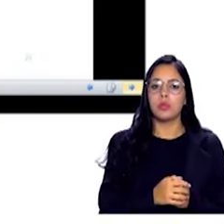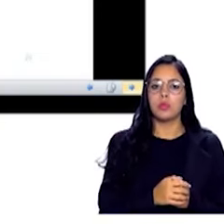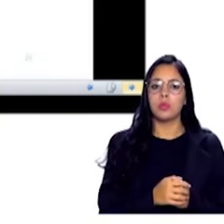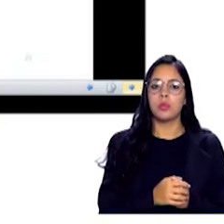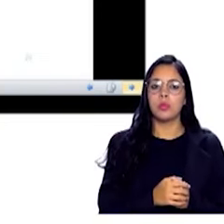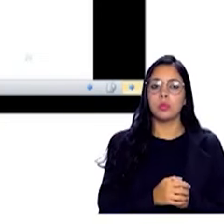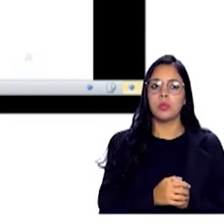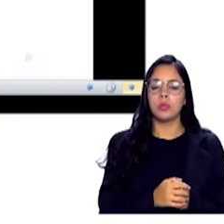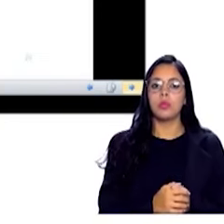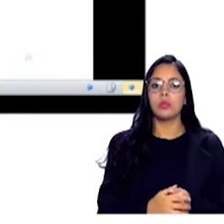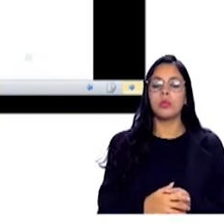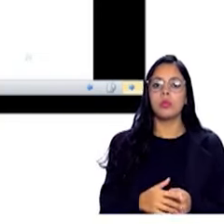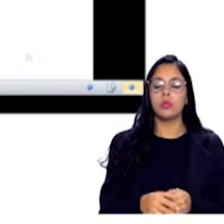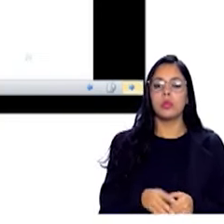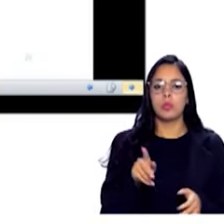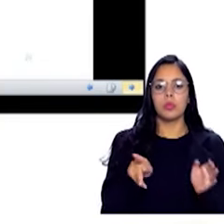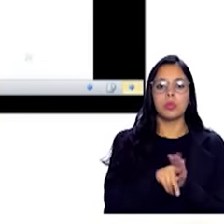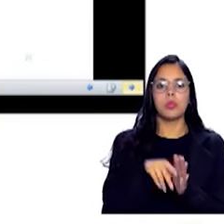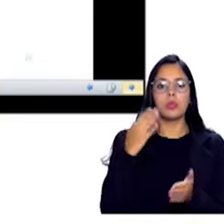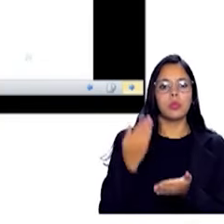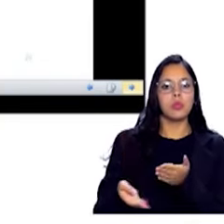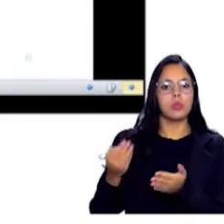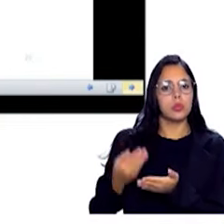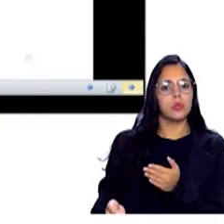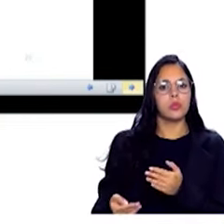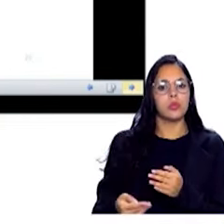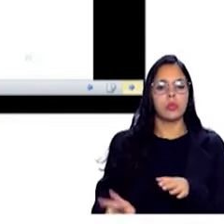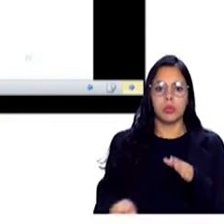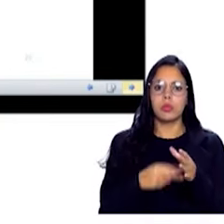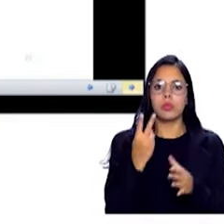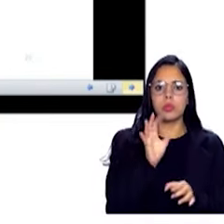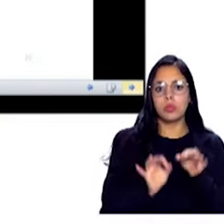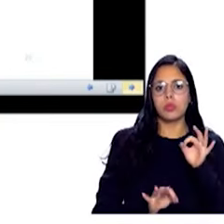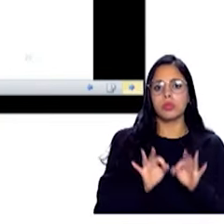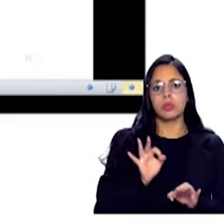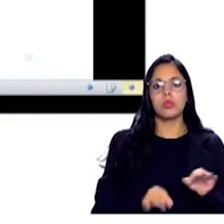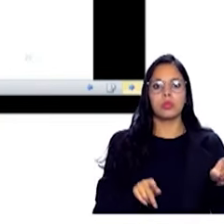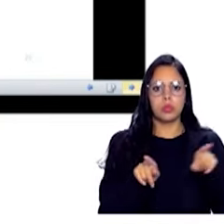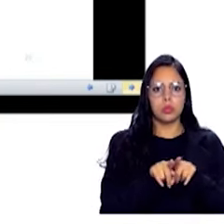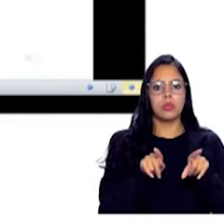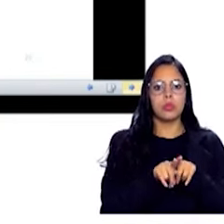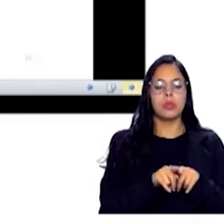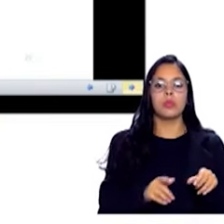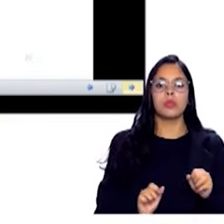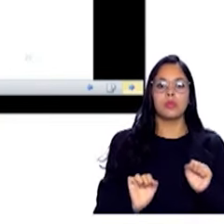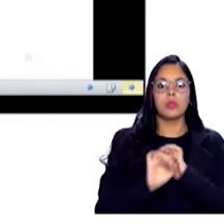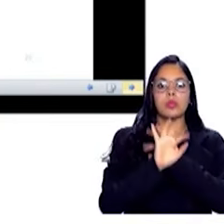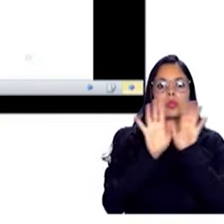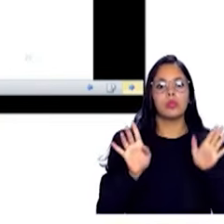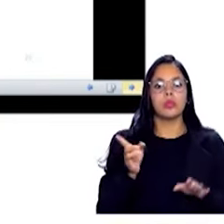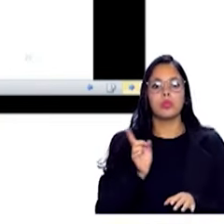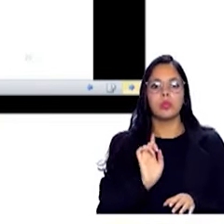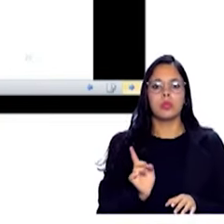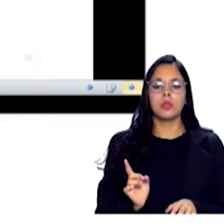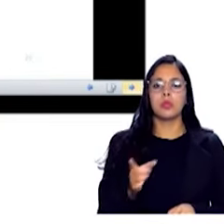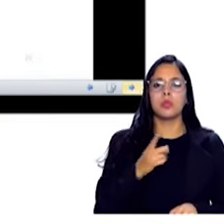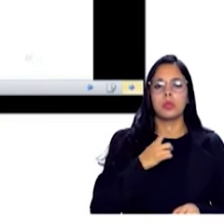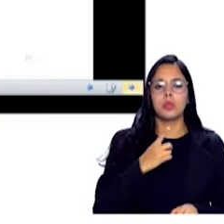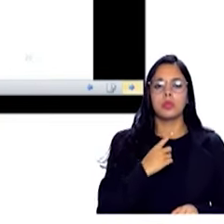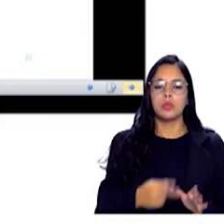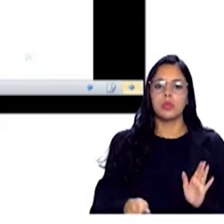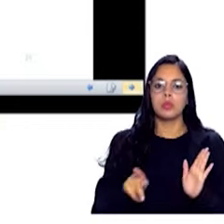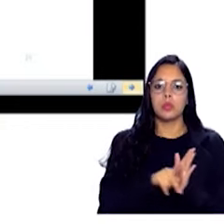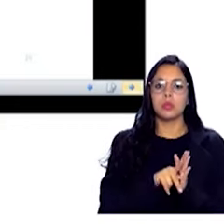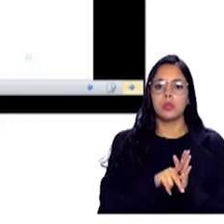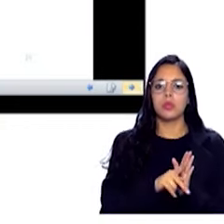di seconda istanza per esempio non chiaro invece non si capisce se Il rinvio pregiudiziale possa essere disposto anche